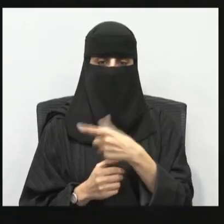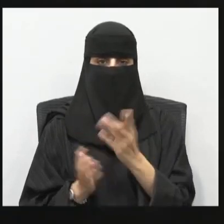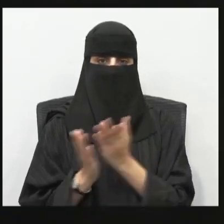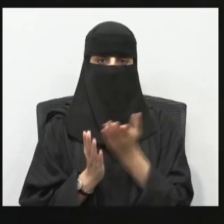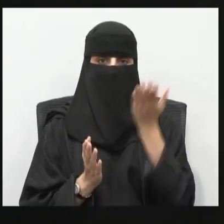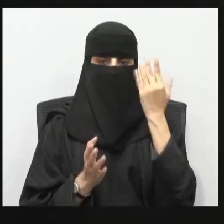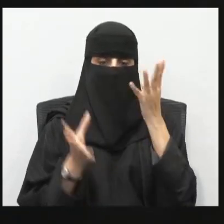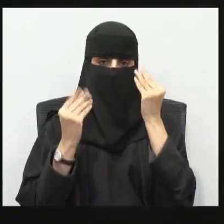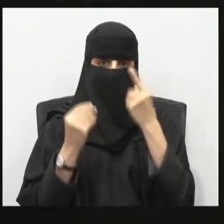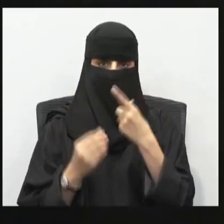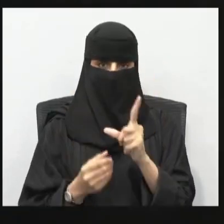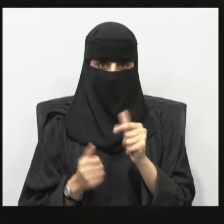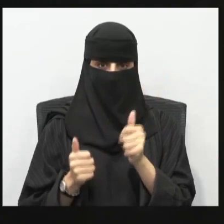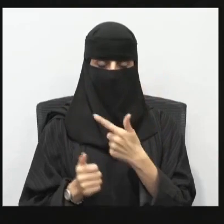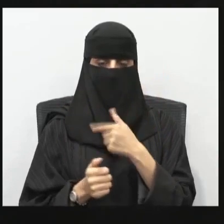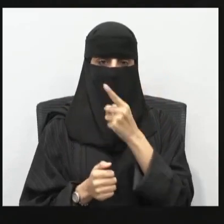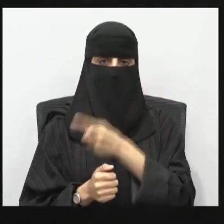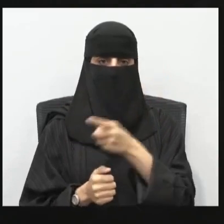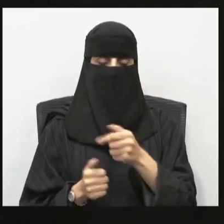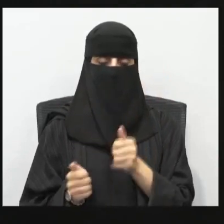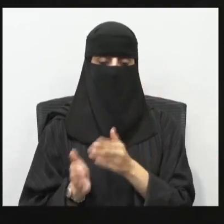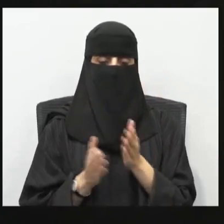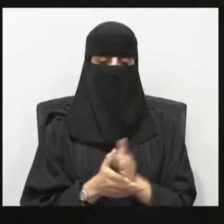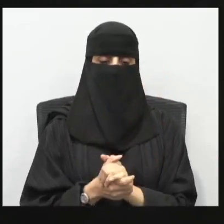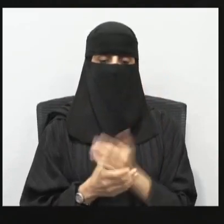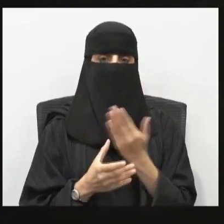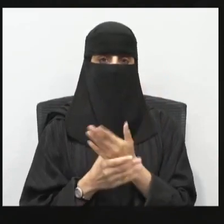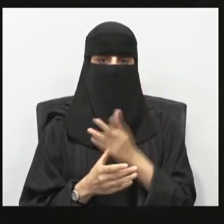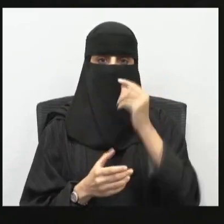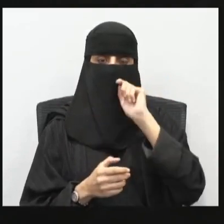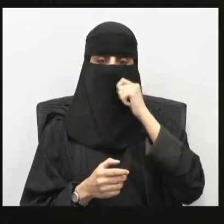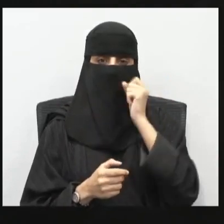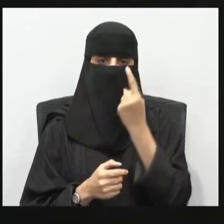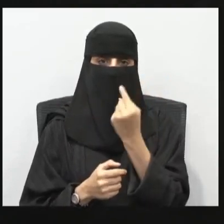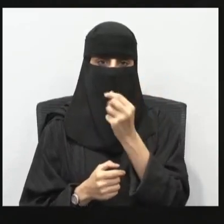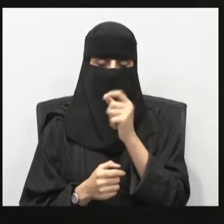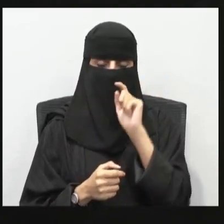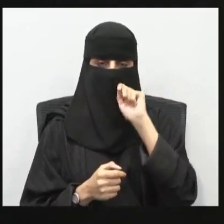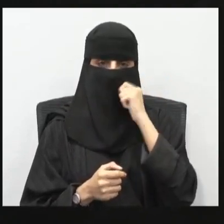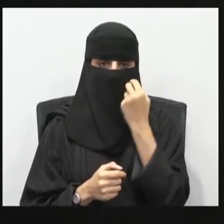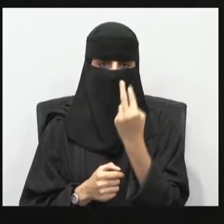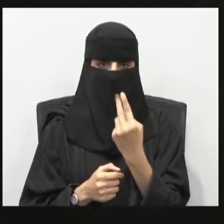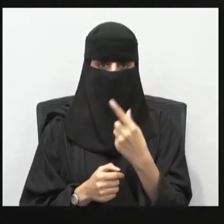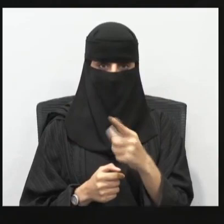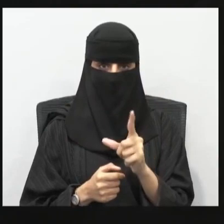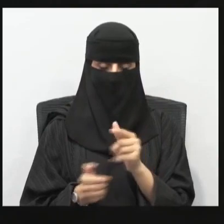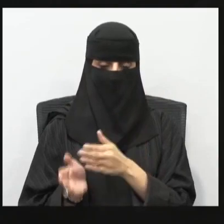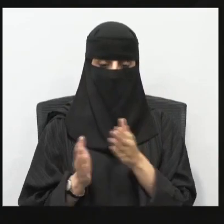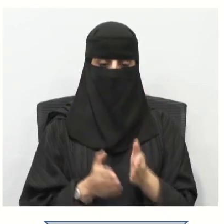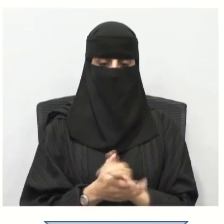الدروس السابقه نشير بها الى المذكر المثنى احسنتم